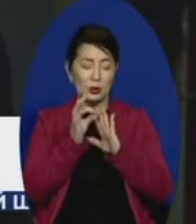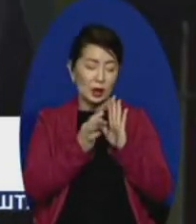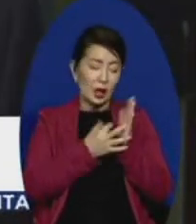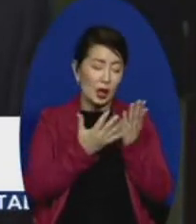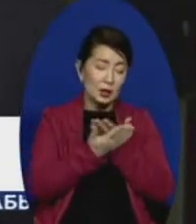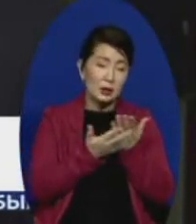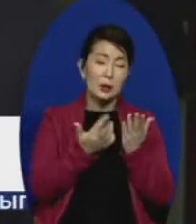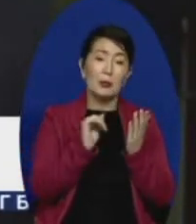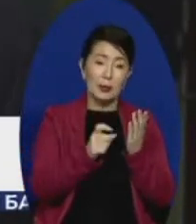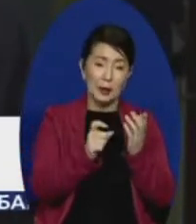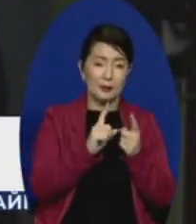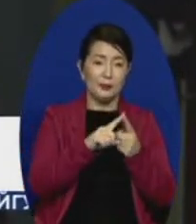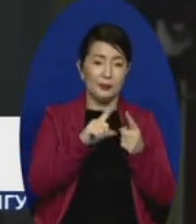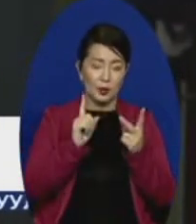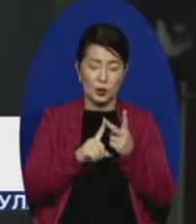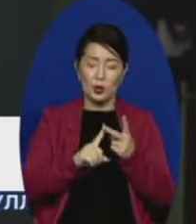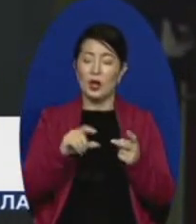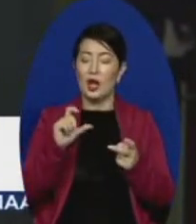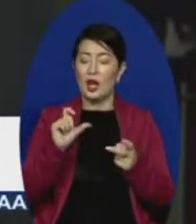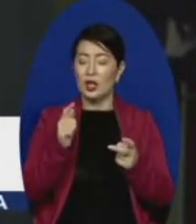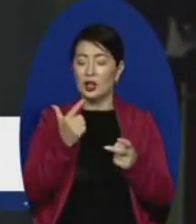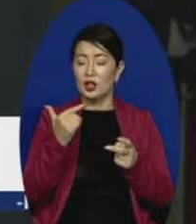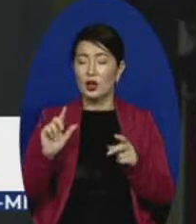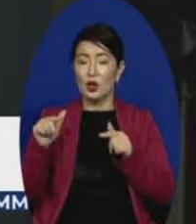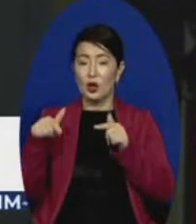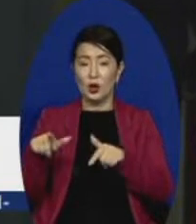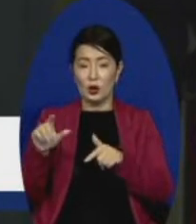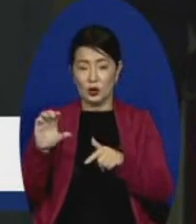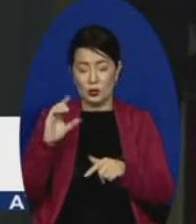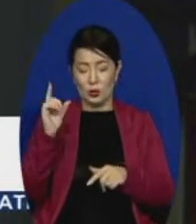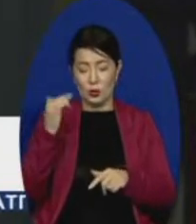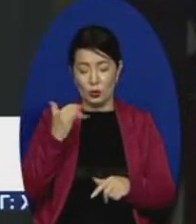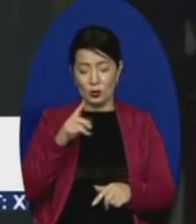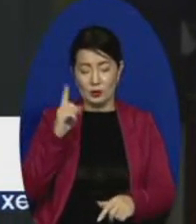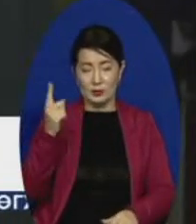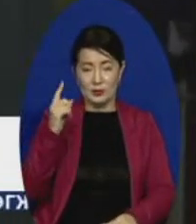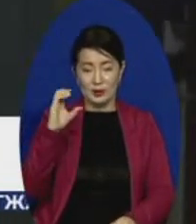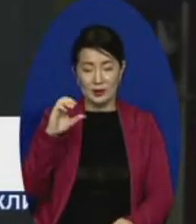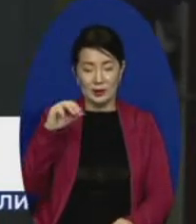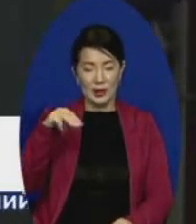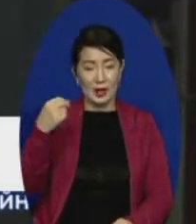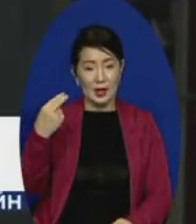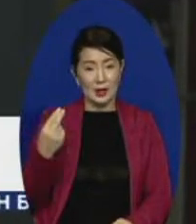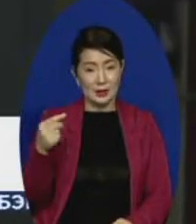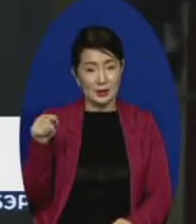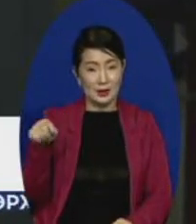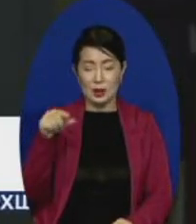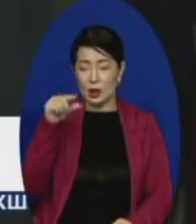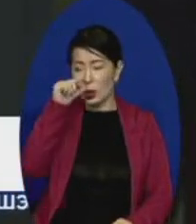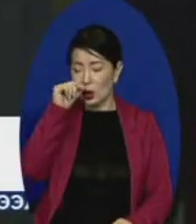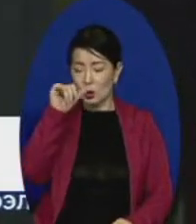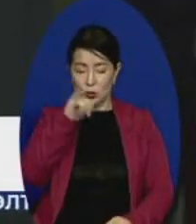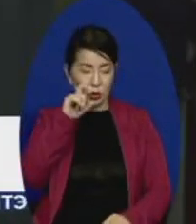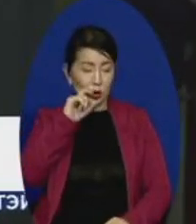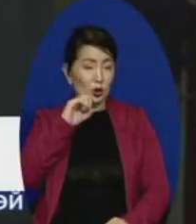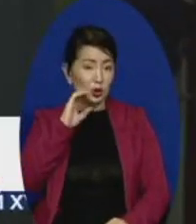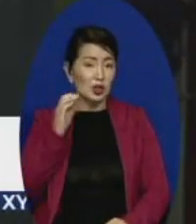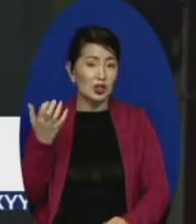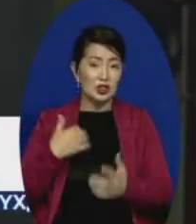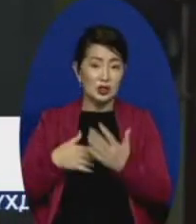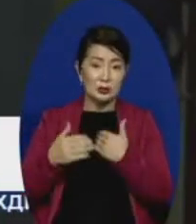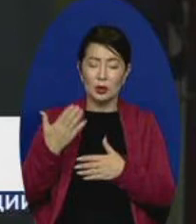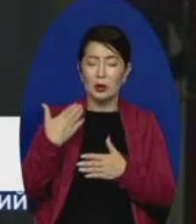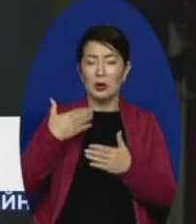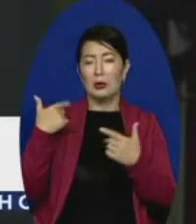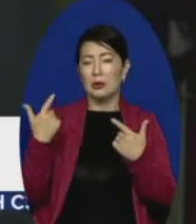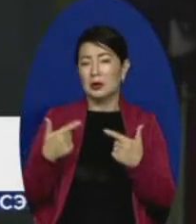хэлцээрүүд явах бах. За хоёрдугаарт Эгийн голын усан цэцлэх станцыг Оросын талын зарим их сургуулиудаас бол сонирхож эхэлсэн. Урд